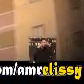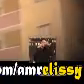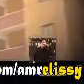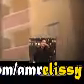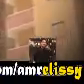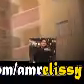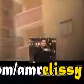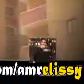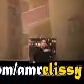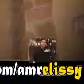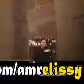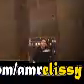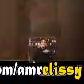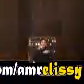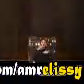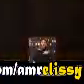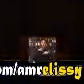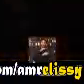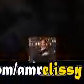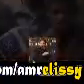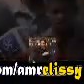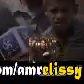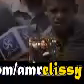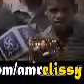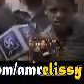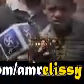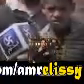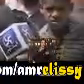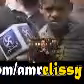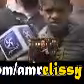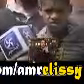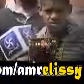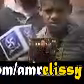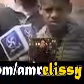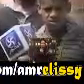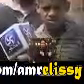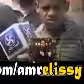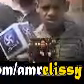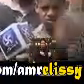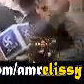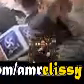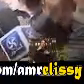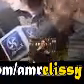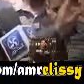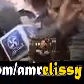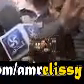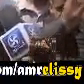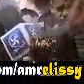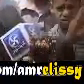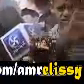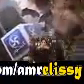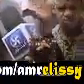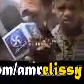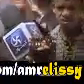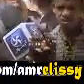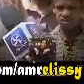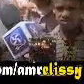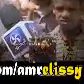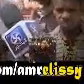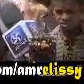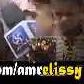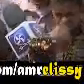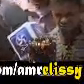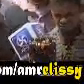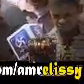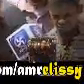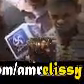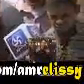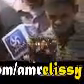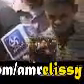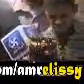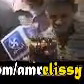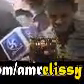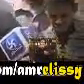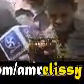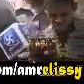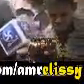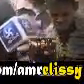وعملوا لي مدينه هنا وقال لك عمارتين، اصحاب المحلات في الحلفيين ما رضوش يستلموا العماير والمستودع مربوط